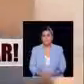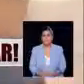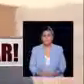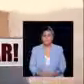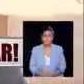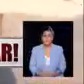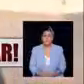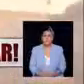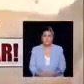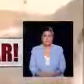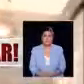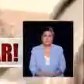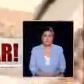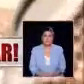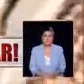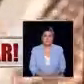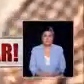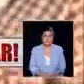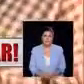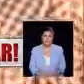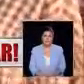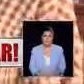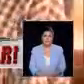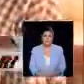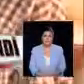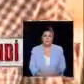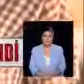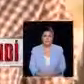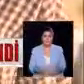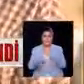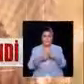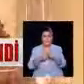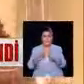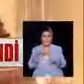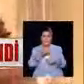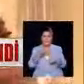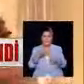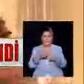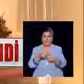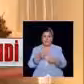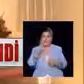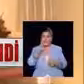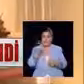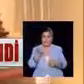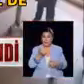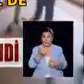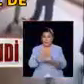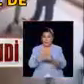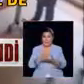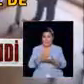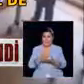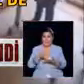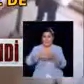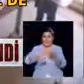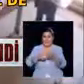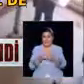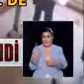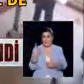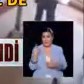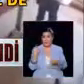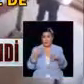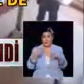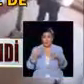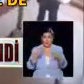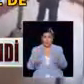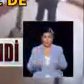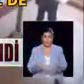kapladı. 45 gündür buradayız. 4 kez ameliyat geçirdi. Erdal çiftinin son aldıkları nikah tarihi dündü. Doktor bey çıkamazsınız deyince biz